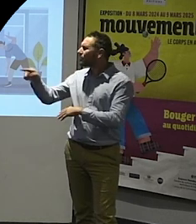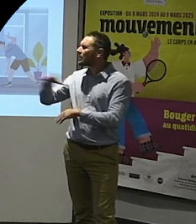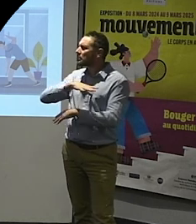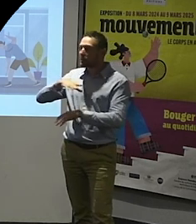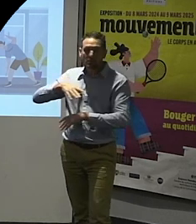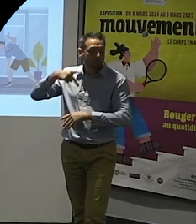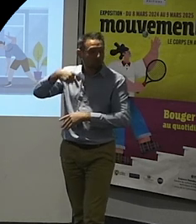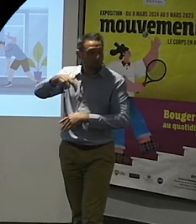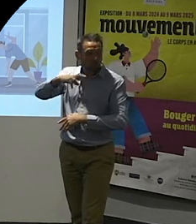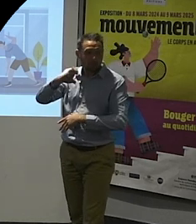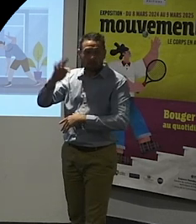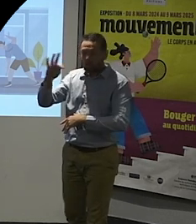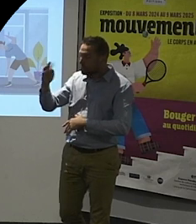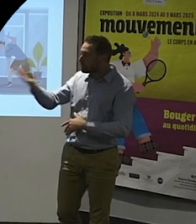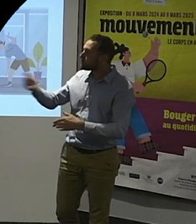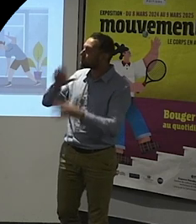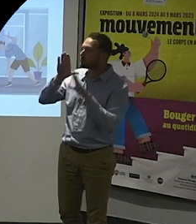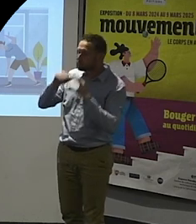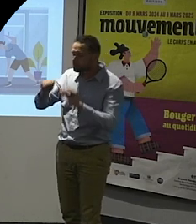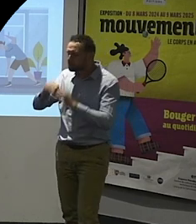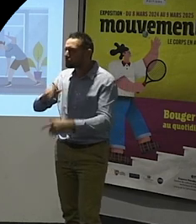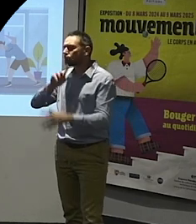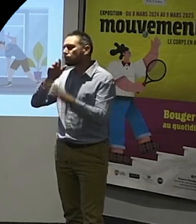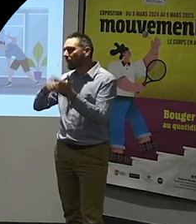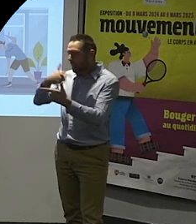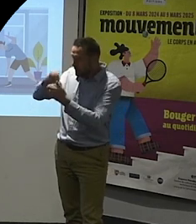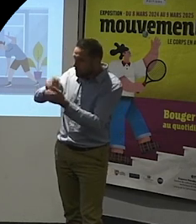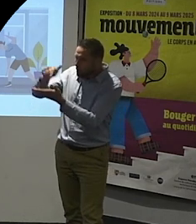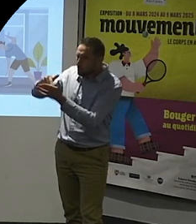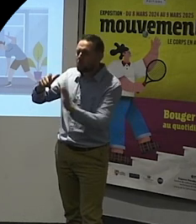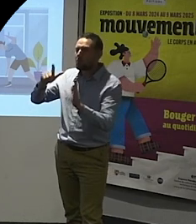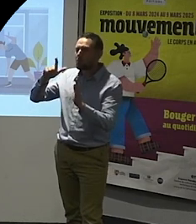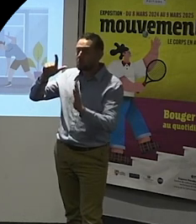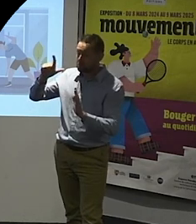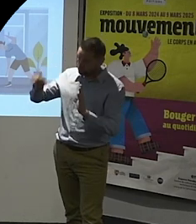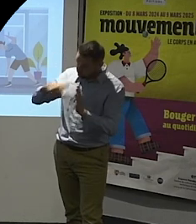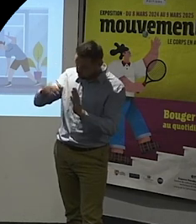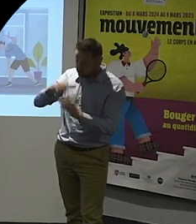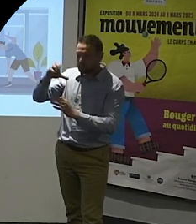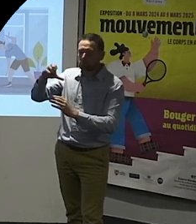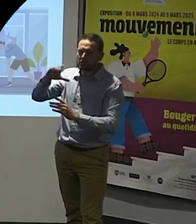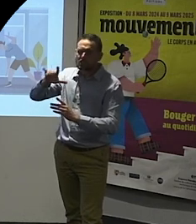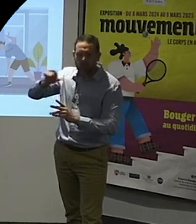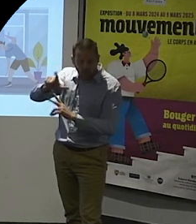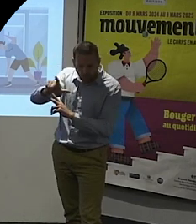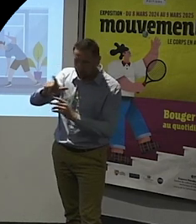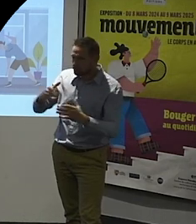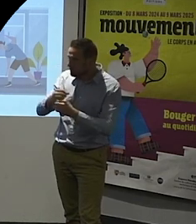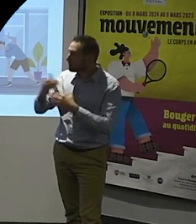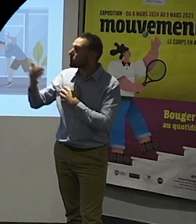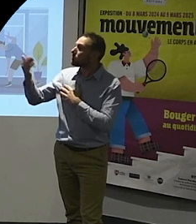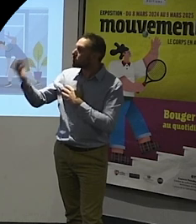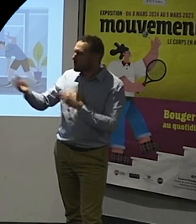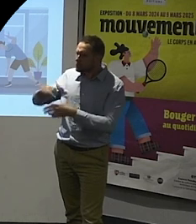qui est enseignante en activité physique adaptée à l'hôpital Laborie. Et puis donc tous les sportifs que